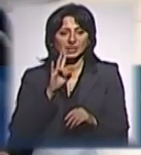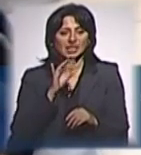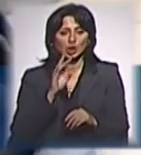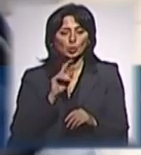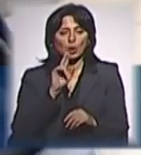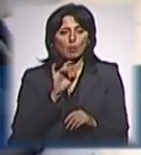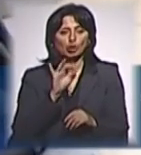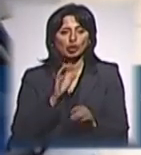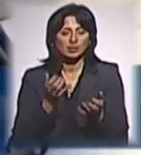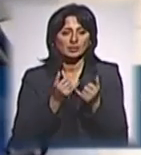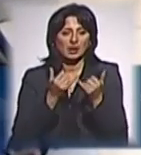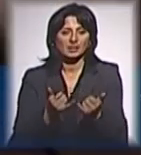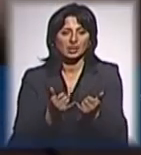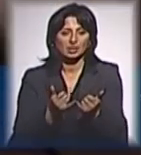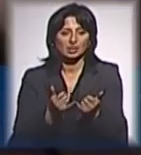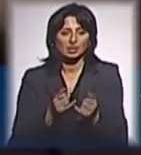ბორჩხაძის მხარდასაჭერად.